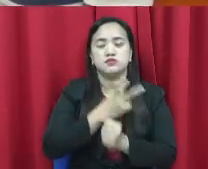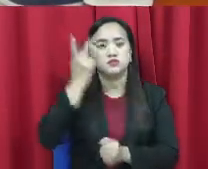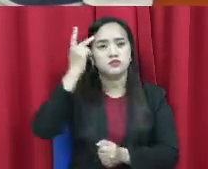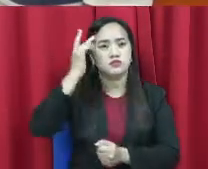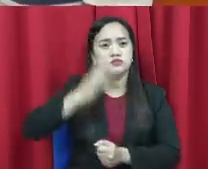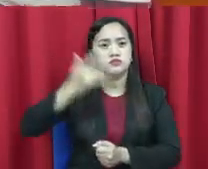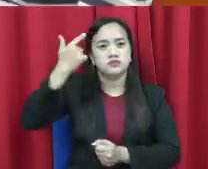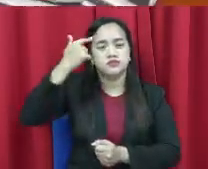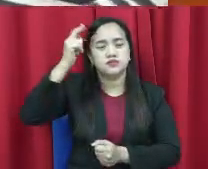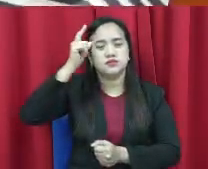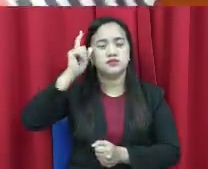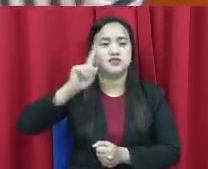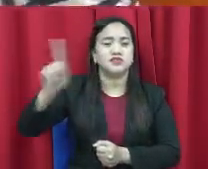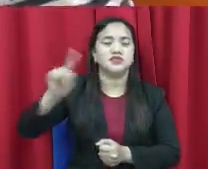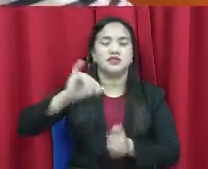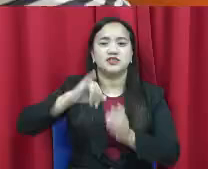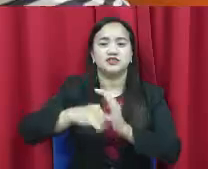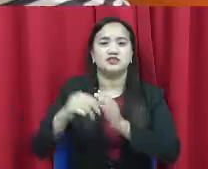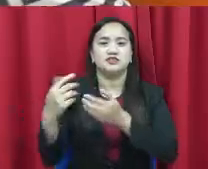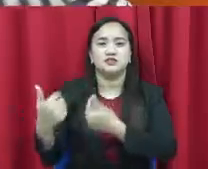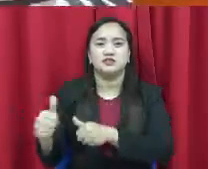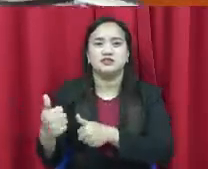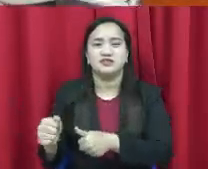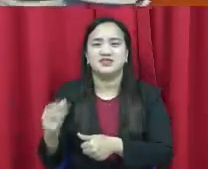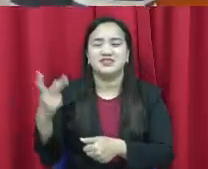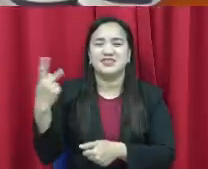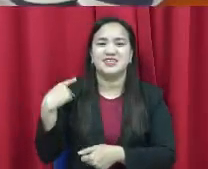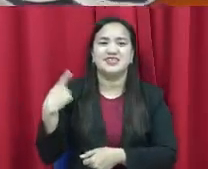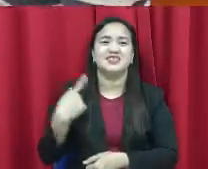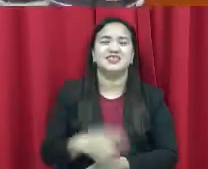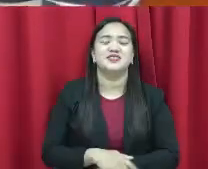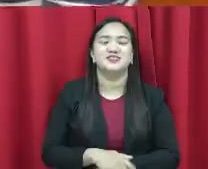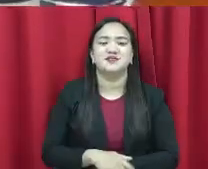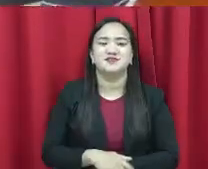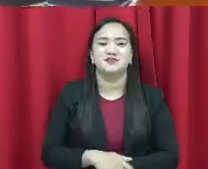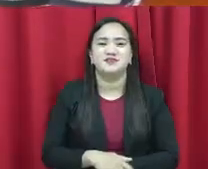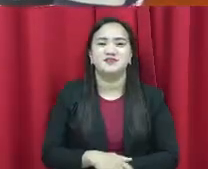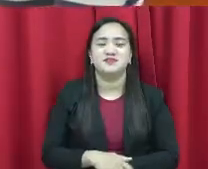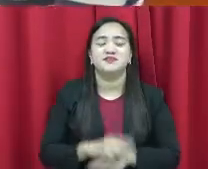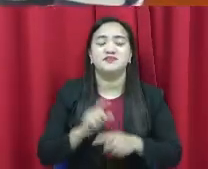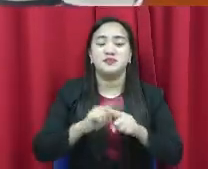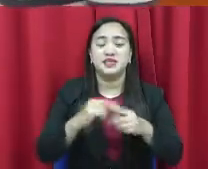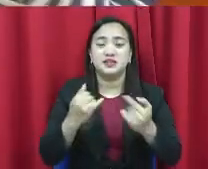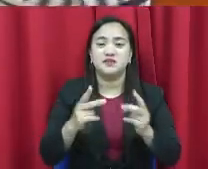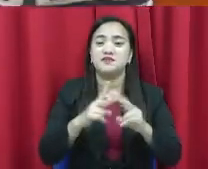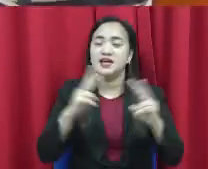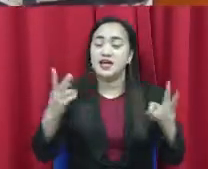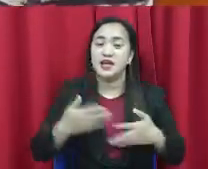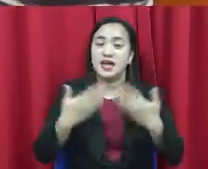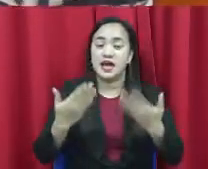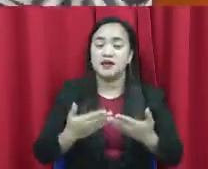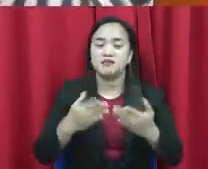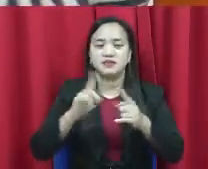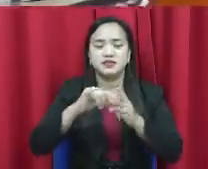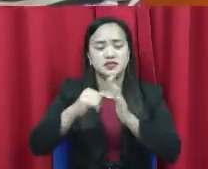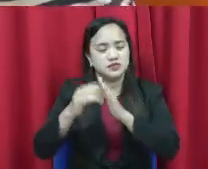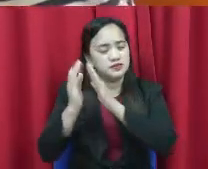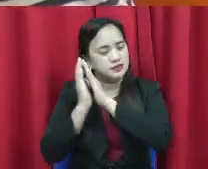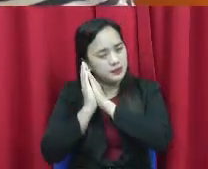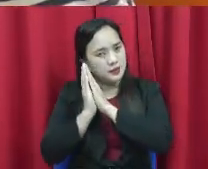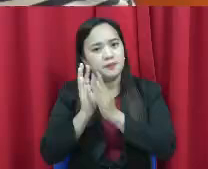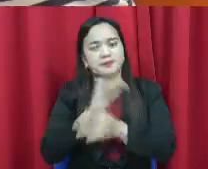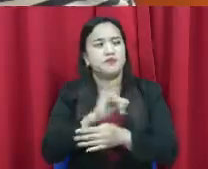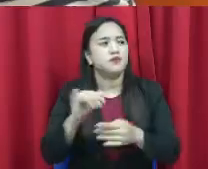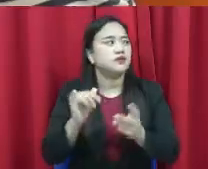baka sundan ko yan at may dala-dala akong tagak pero talaga natutuwa ako na ung makakatulog ka ba ng mahimbing na ung